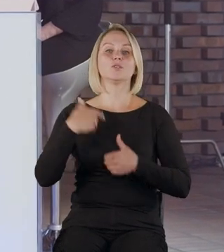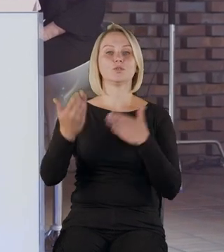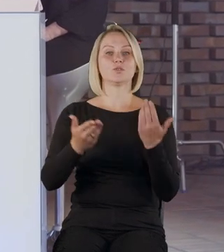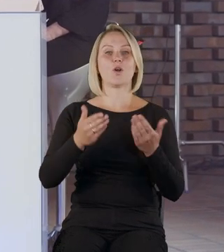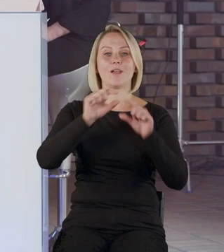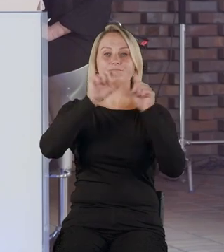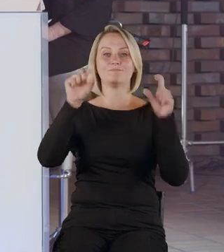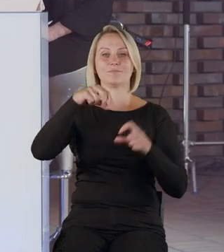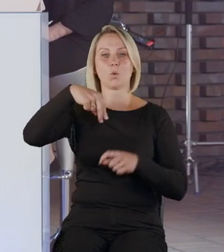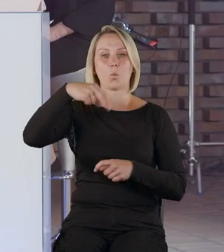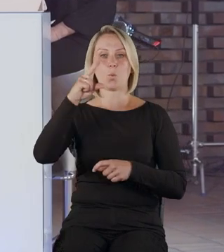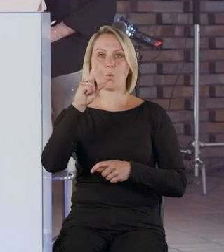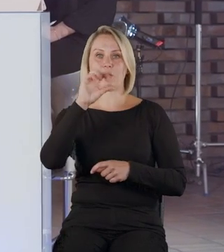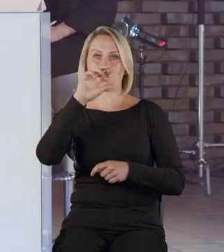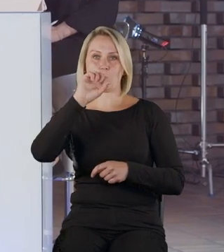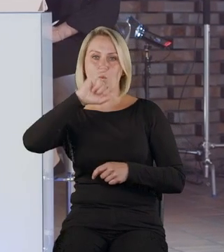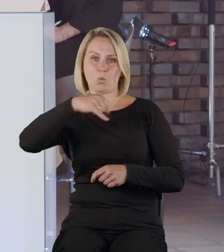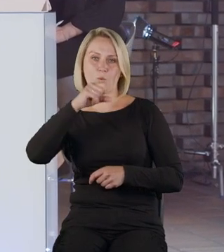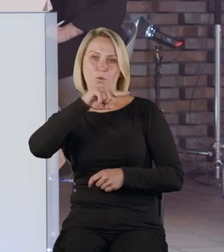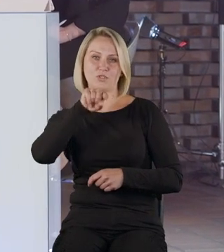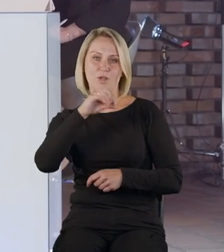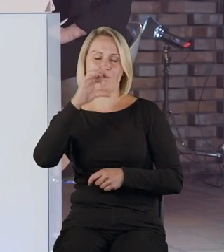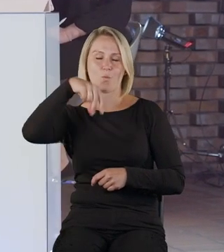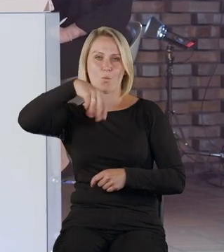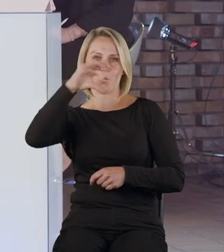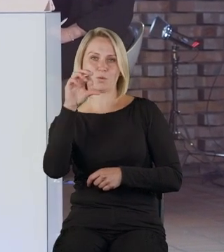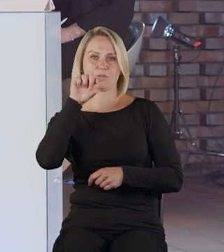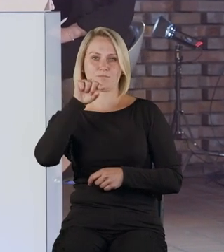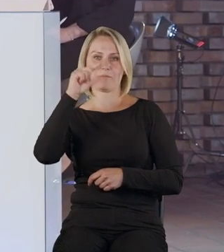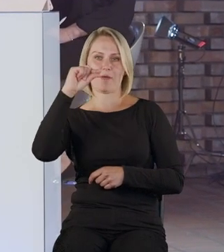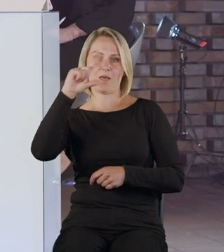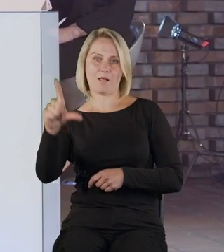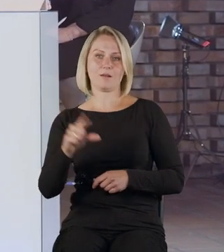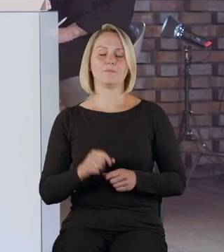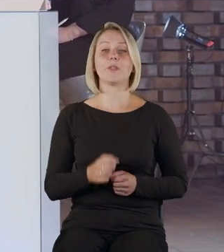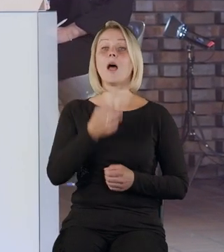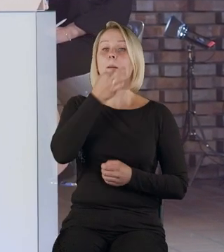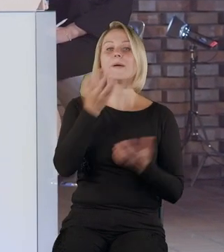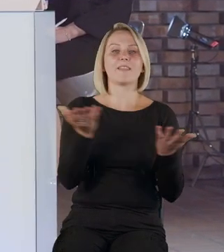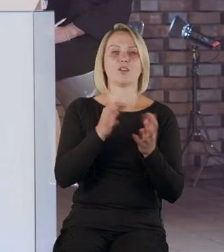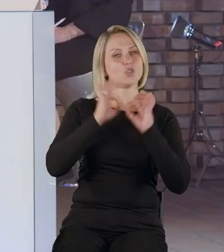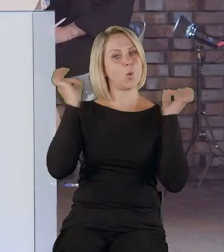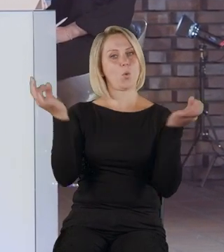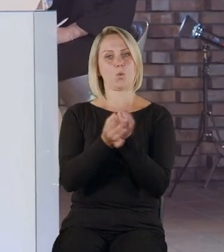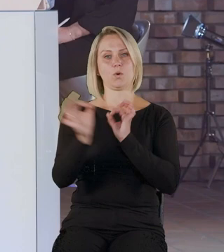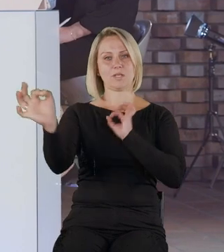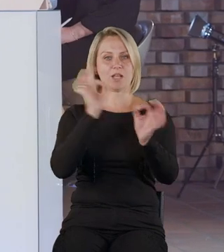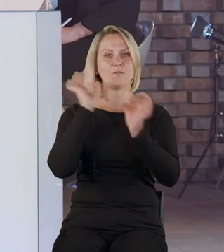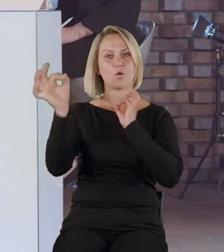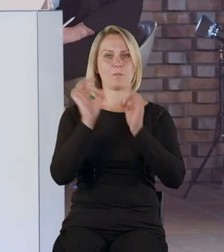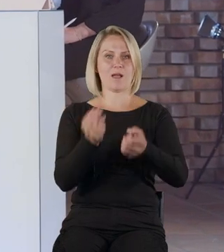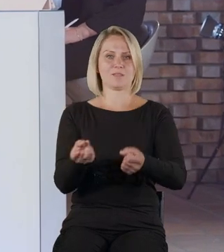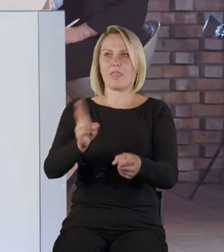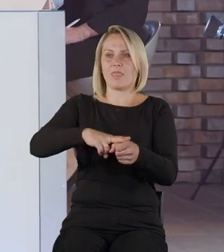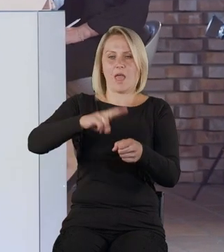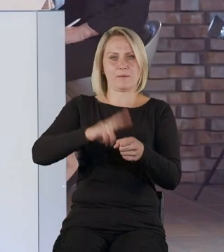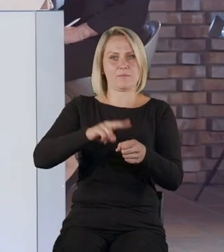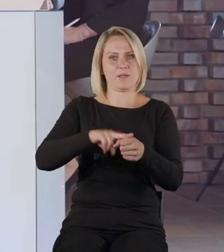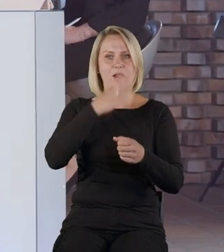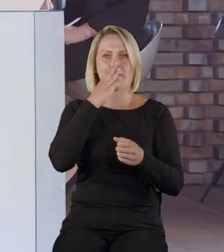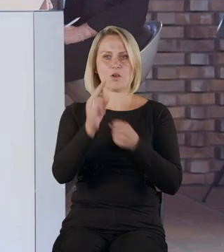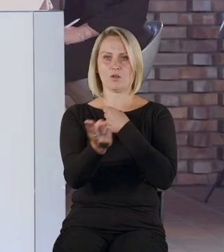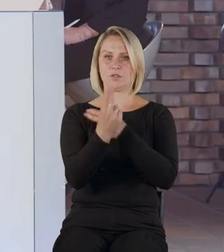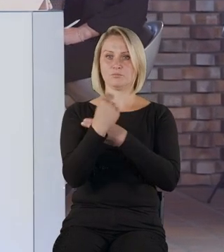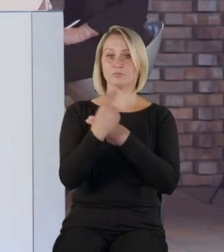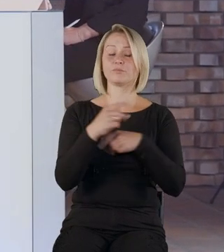stronie ukierunkujsieus.edu.pl. A gdzie kandydaci mogą znaleźć ogólne informacje na temat terminów rekrutacji i czy w związku ze